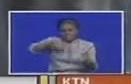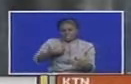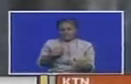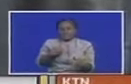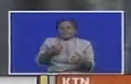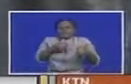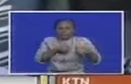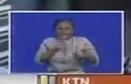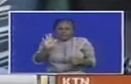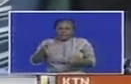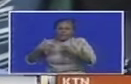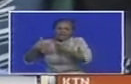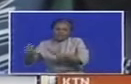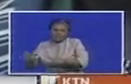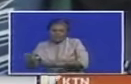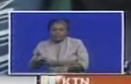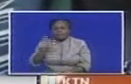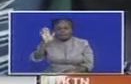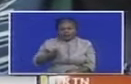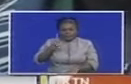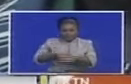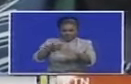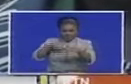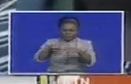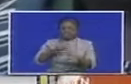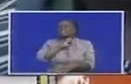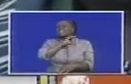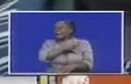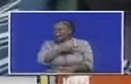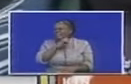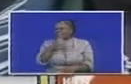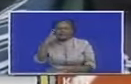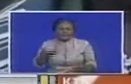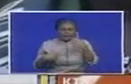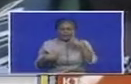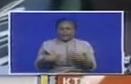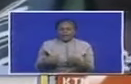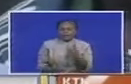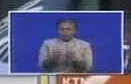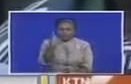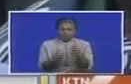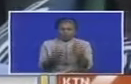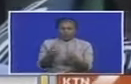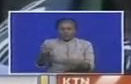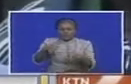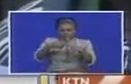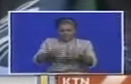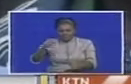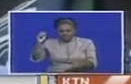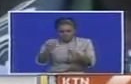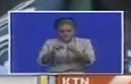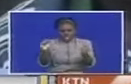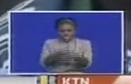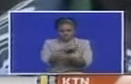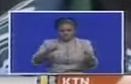na mpenziwe. Huyo mama bila alikuwa ndani tulisikia kilia na moto umelipuka. Basi tukaanza kufunja mlango, ilikuwa